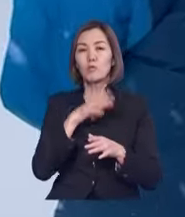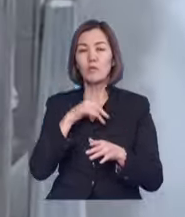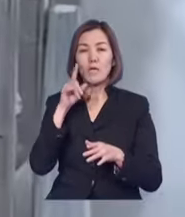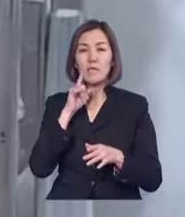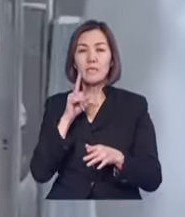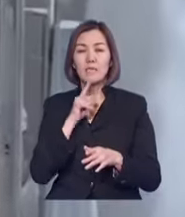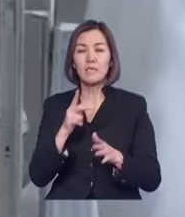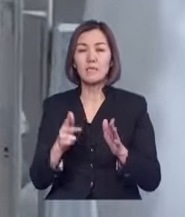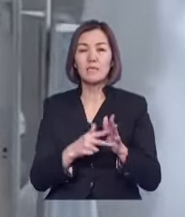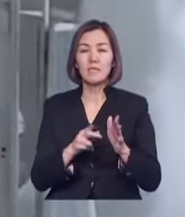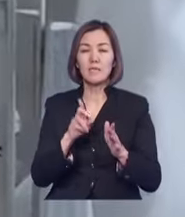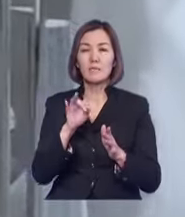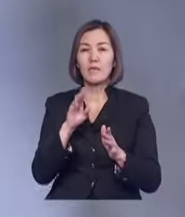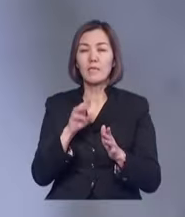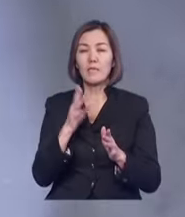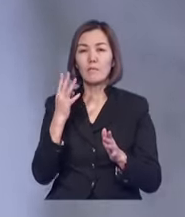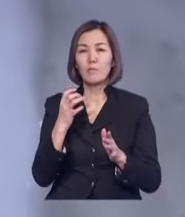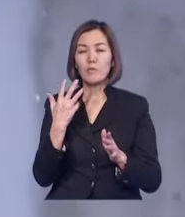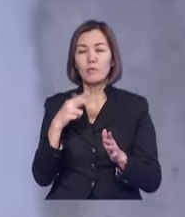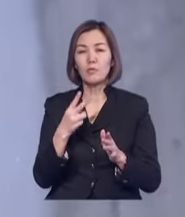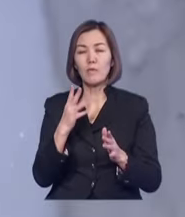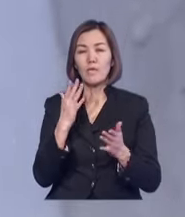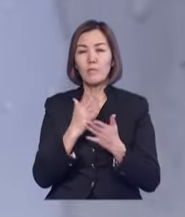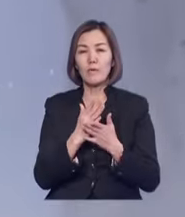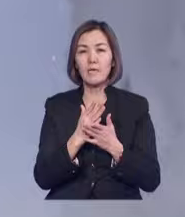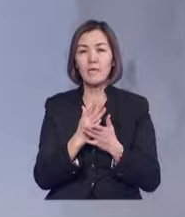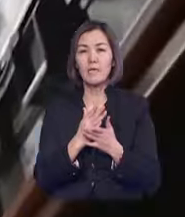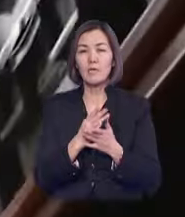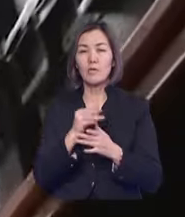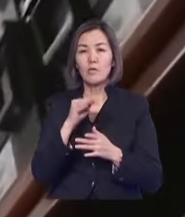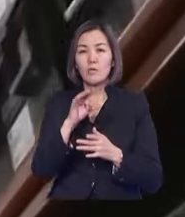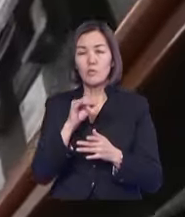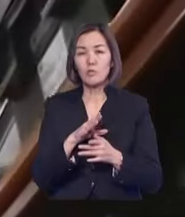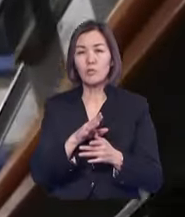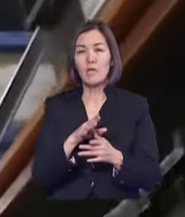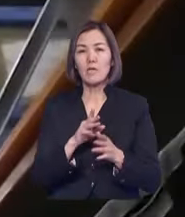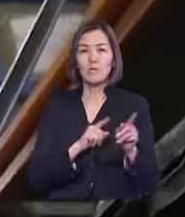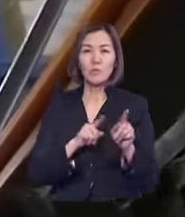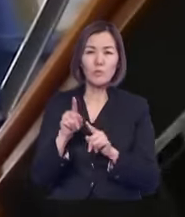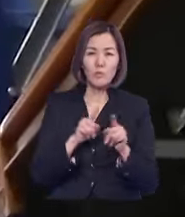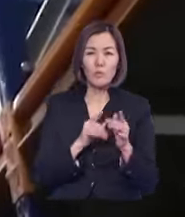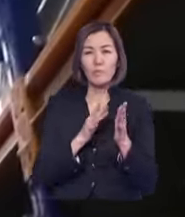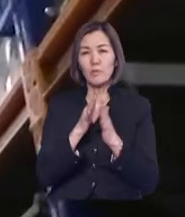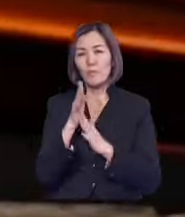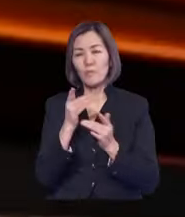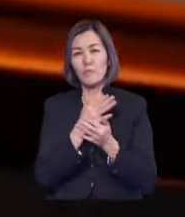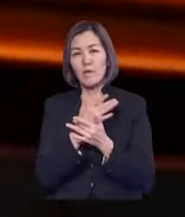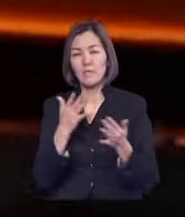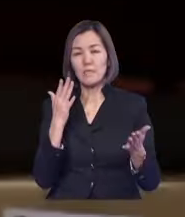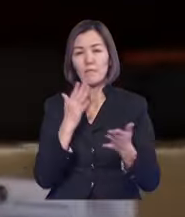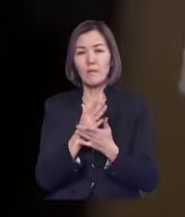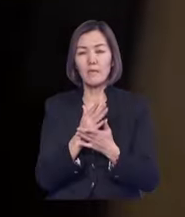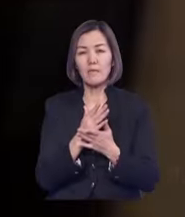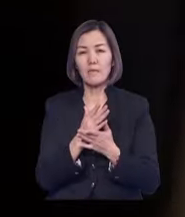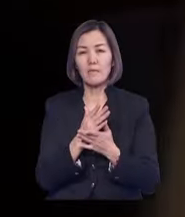8 ботаникалық түрге жататын 522 үлгі бар. Дені жонышқа, жабайы жонышқа және еркек шөп тұқымы. Аталған өсімдіктердің мал азығы